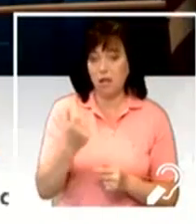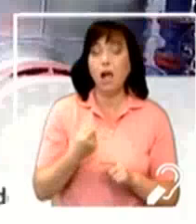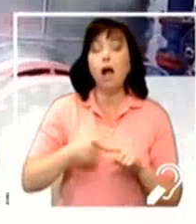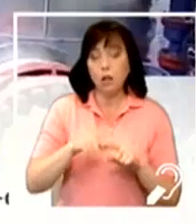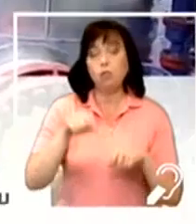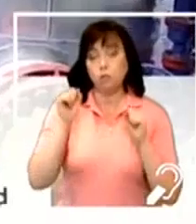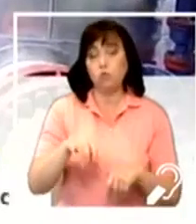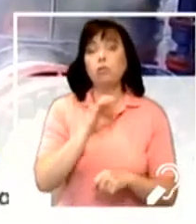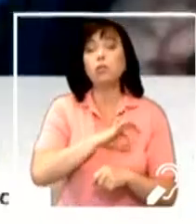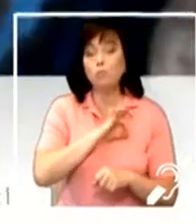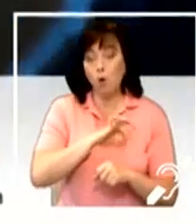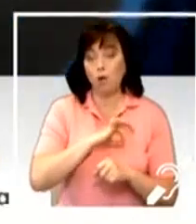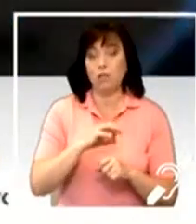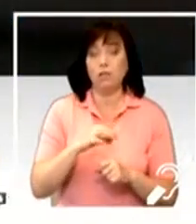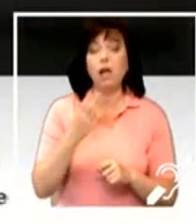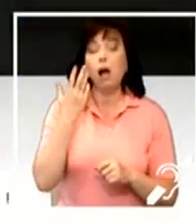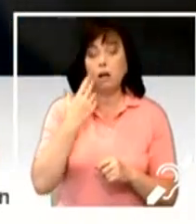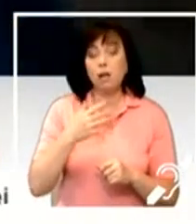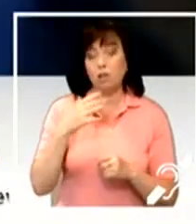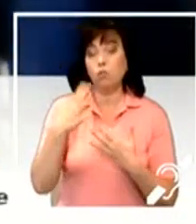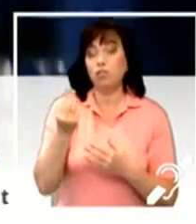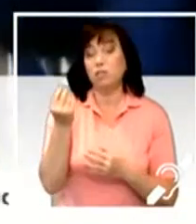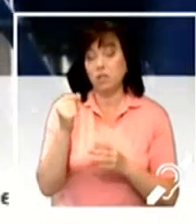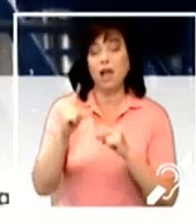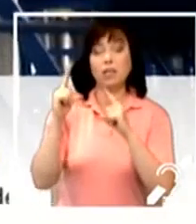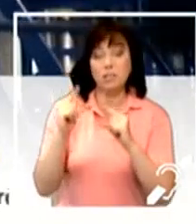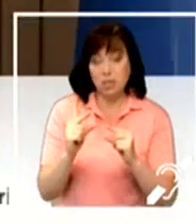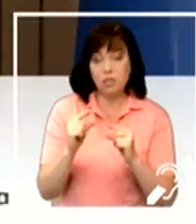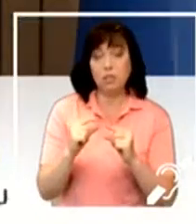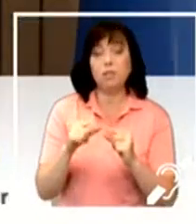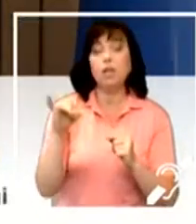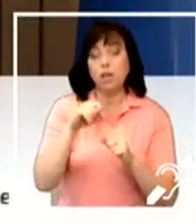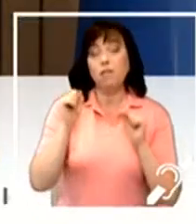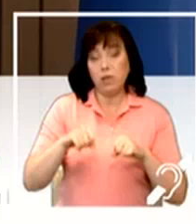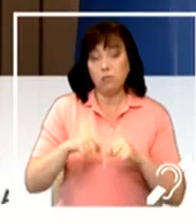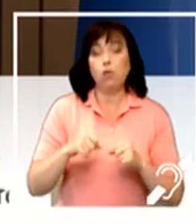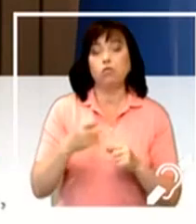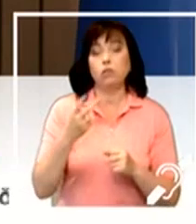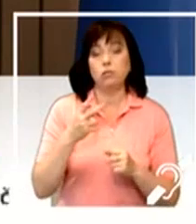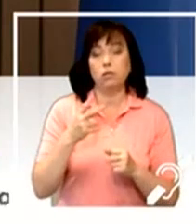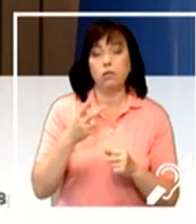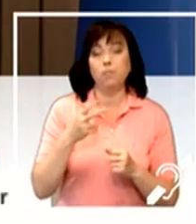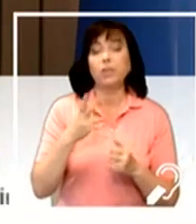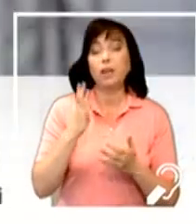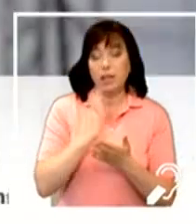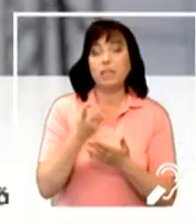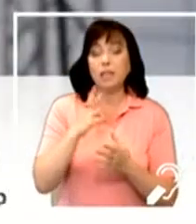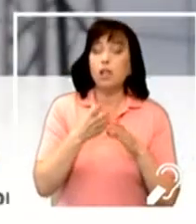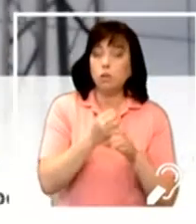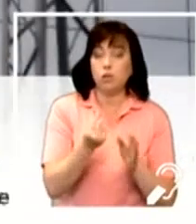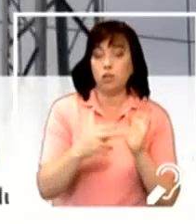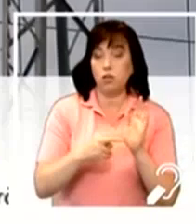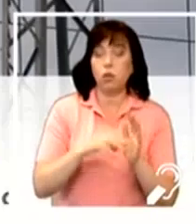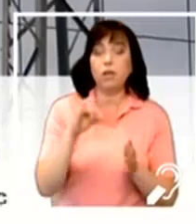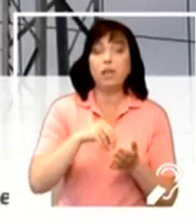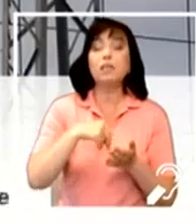ar putea fi folosite. Odată cu scăderea prețului de achiziție, ar apărea și oportunitatea pentru reducerea tarifelor. Și